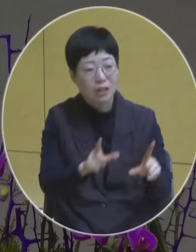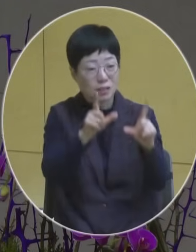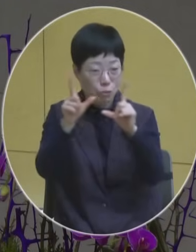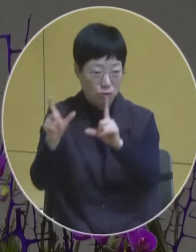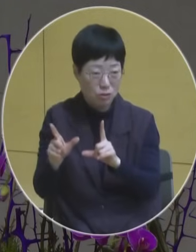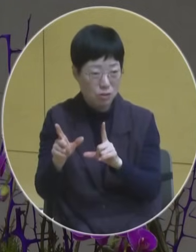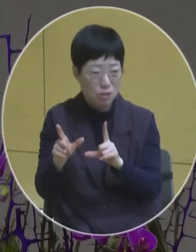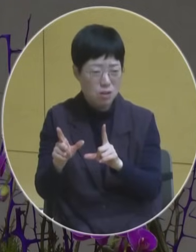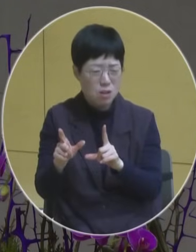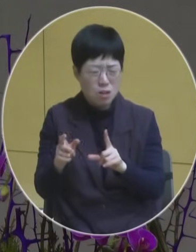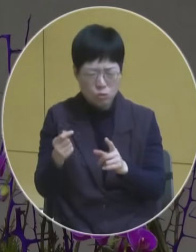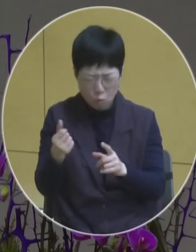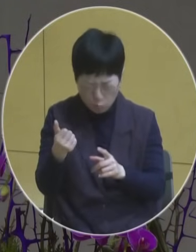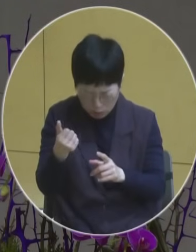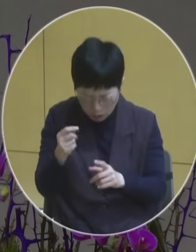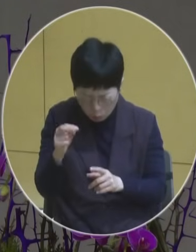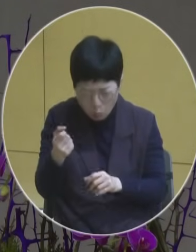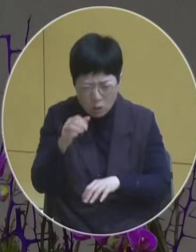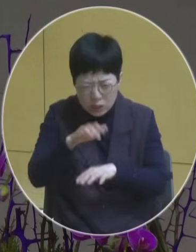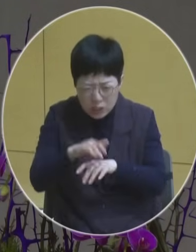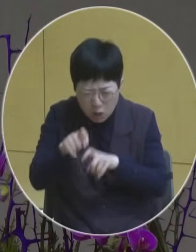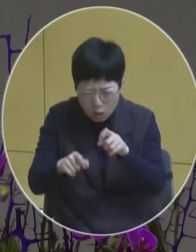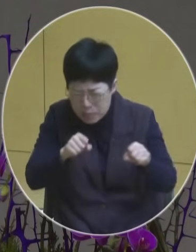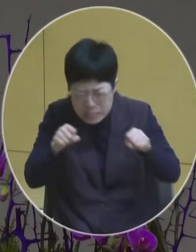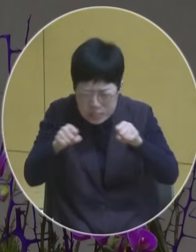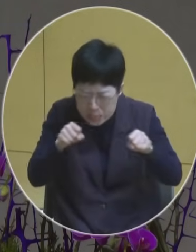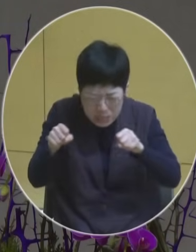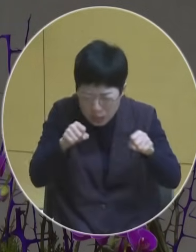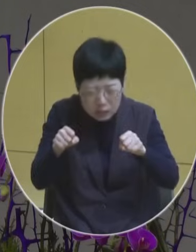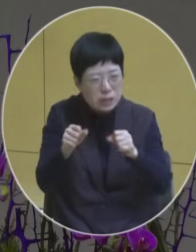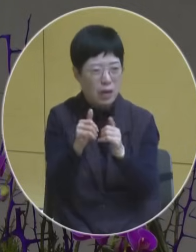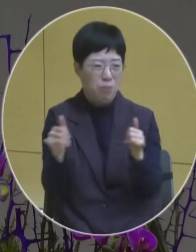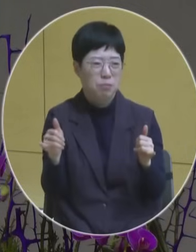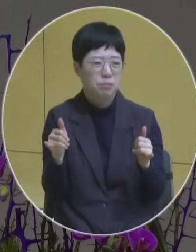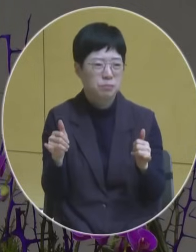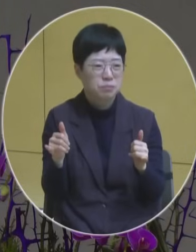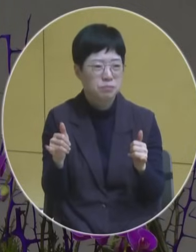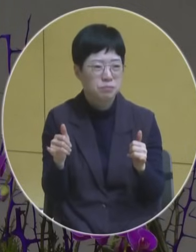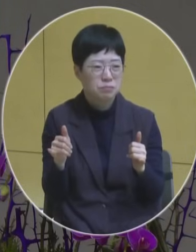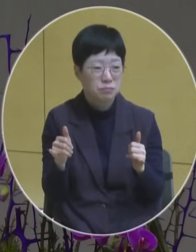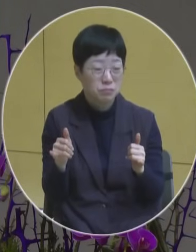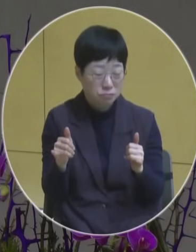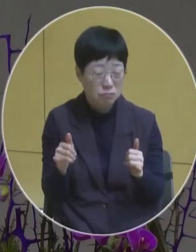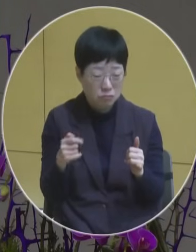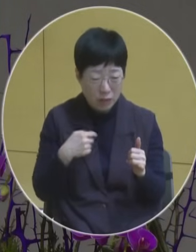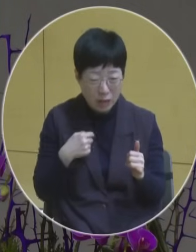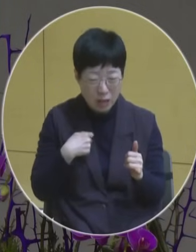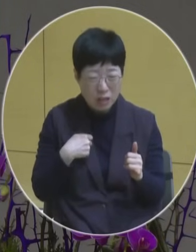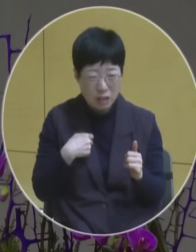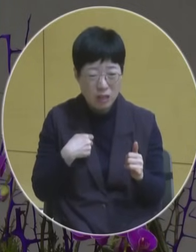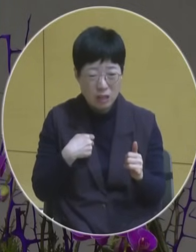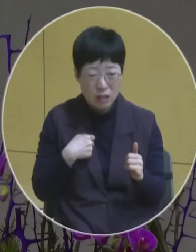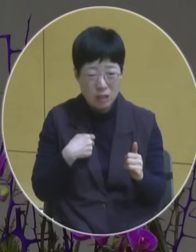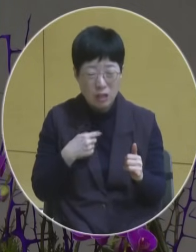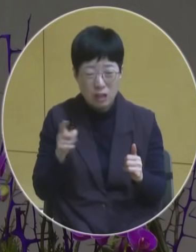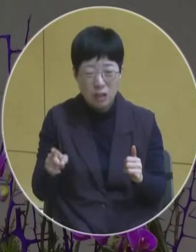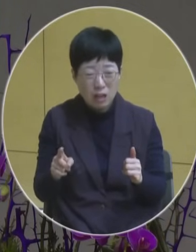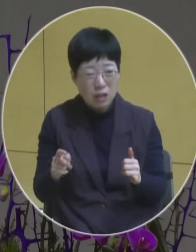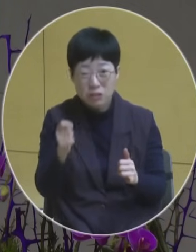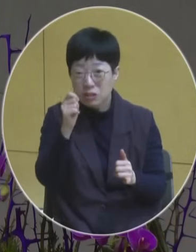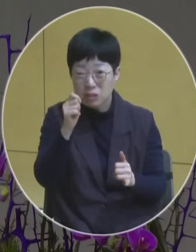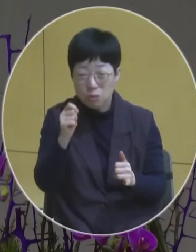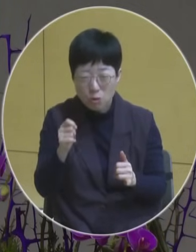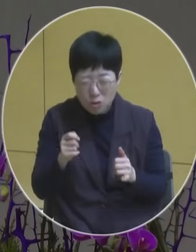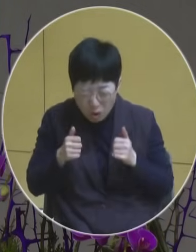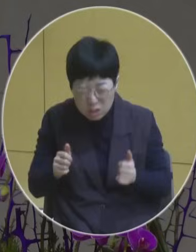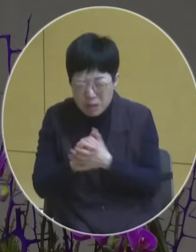위해서 실천해 보려고 작은 몸부림이라도 치는 사람. 뭐 내가 가서 뭐 줄기차게 1시간, 2시간